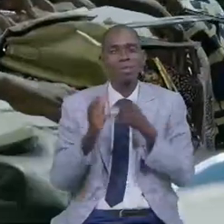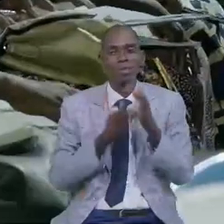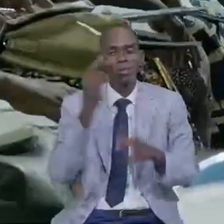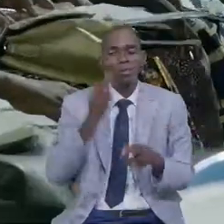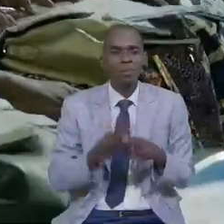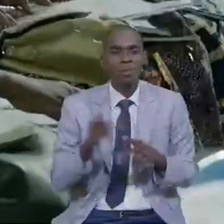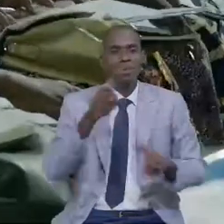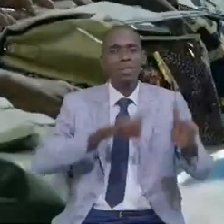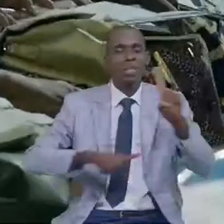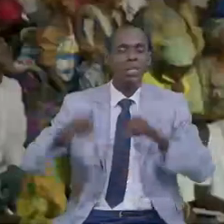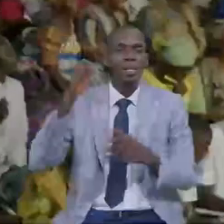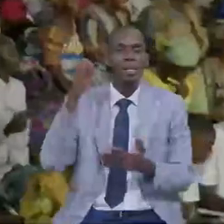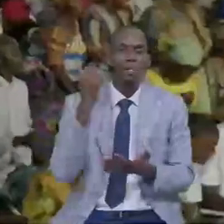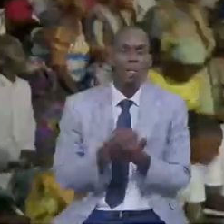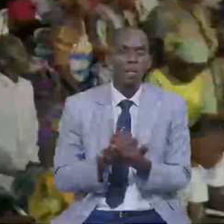Amen!